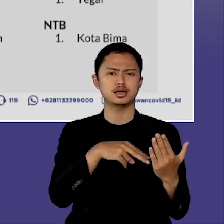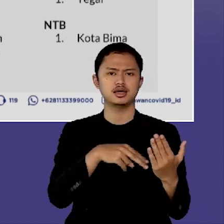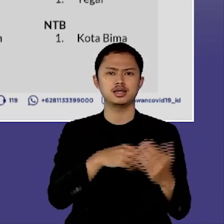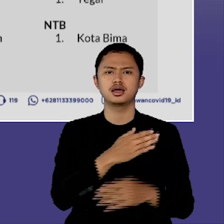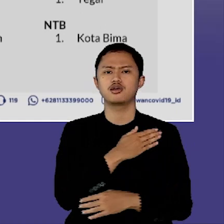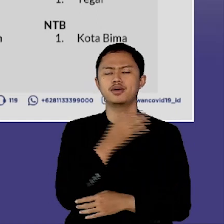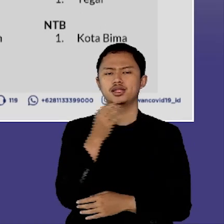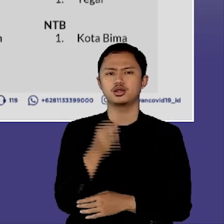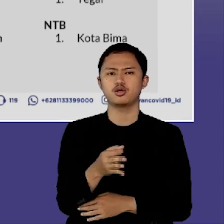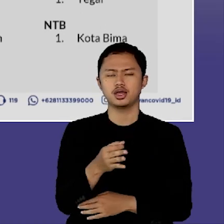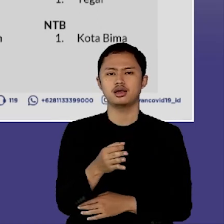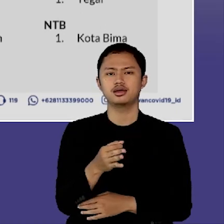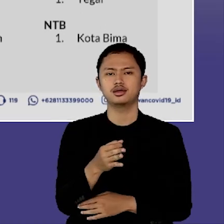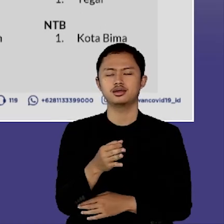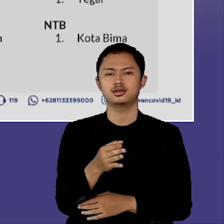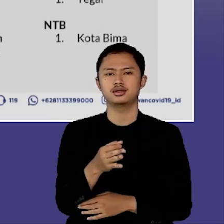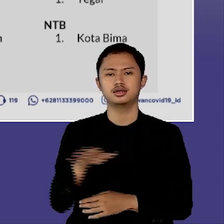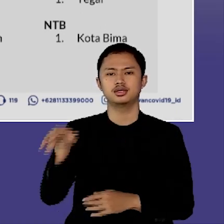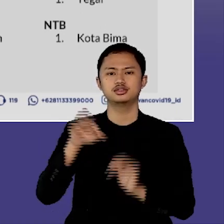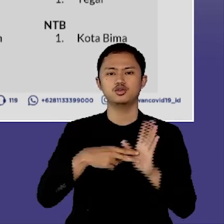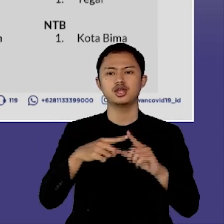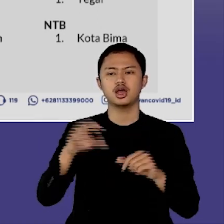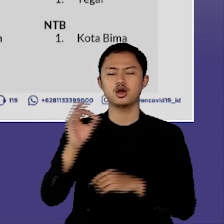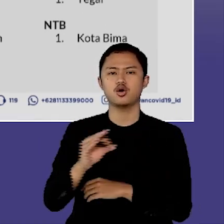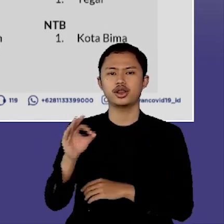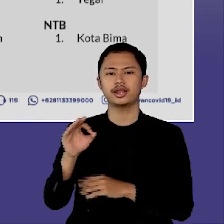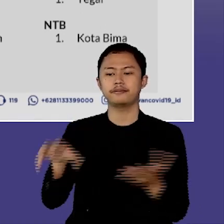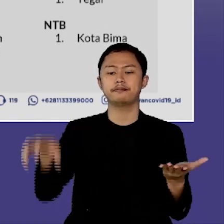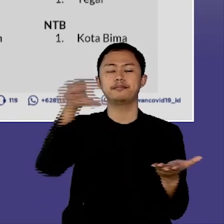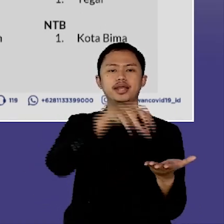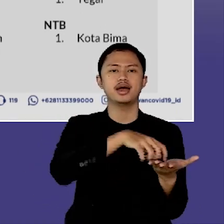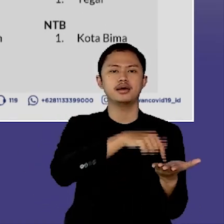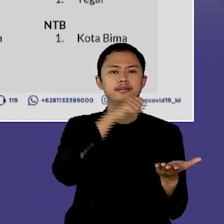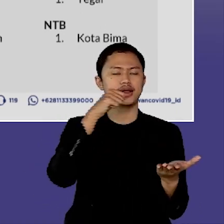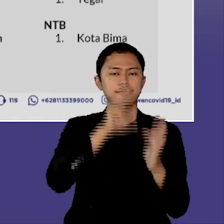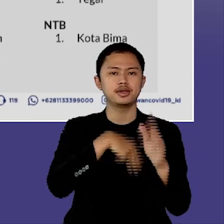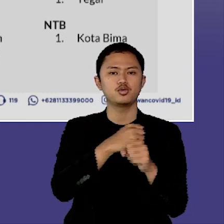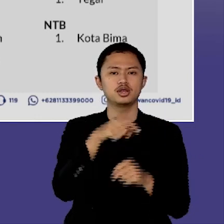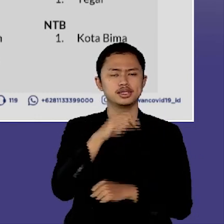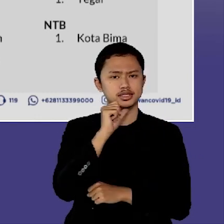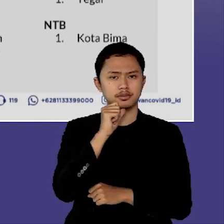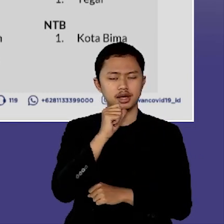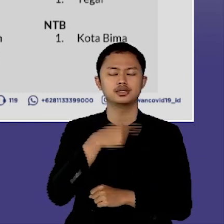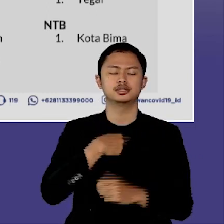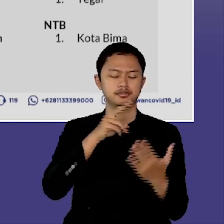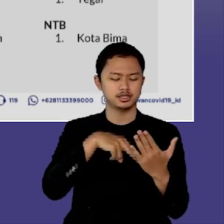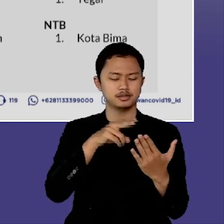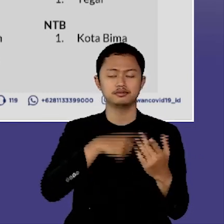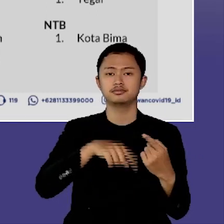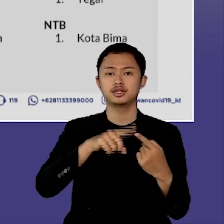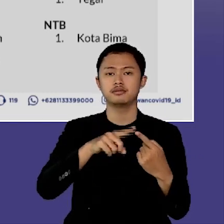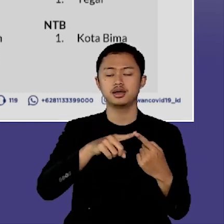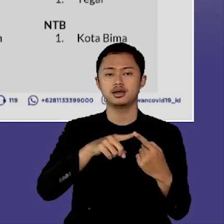12 kabupaten kota yang mengalami perpindahan dari zona orange kemerahan pada minggu ini hai